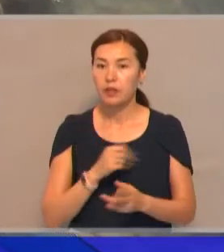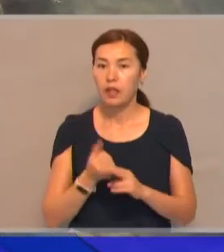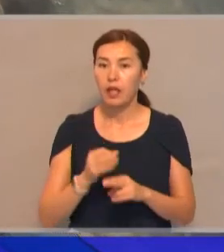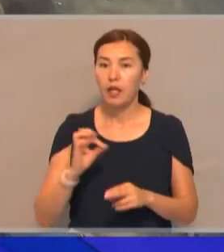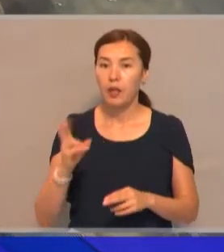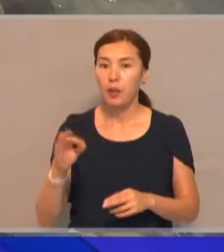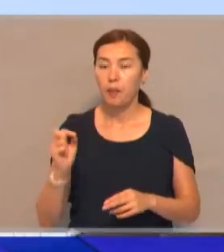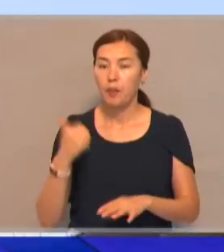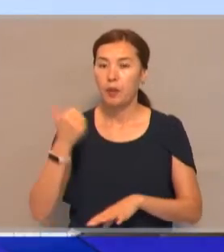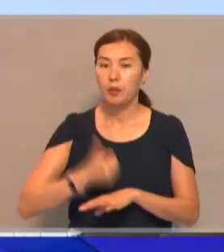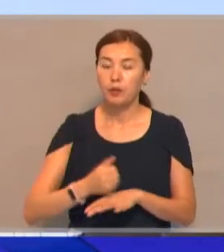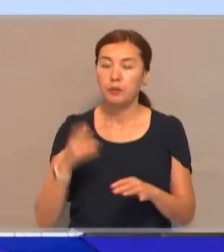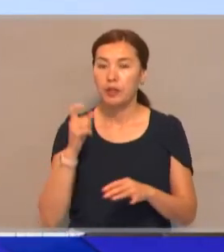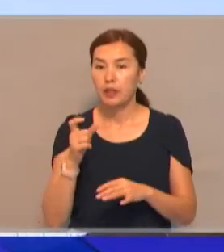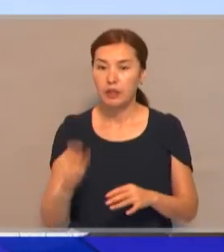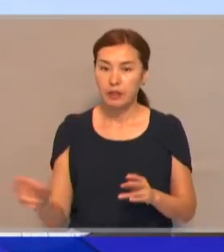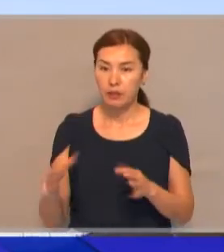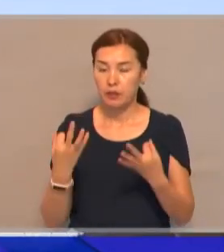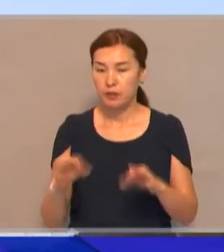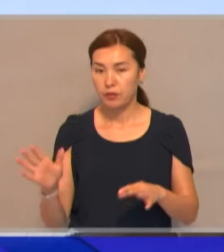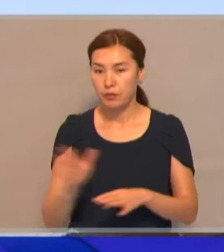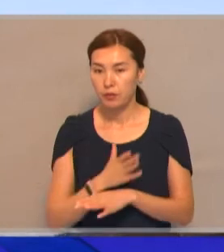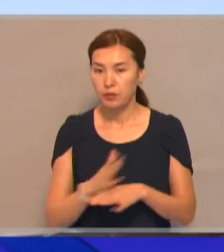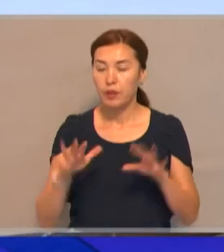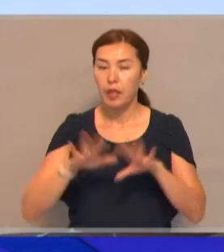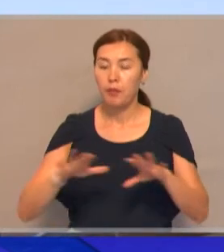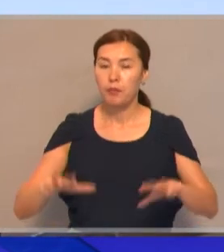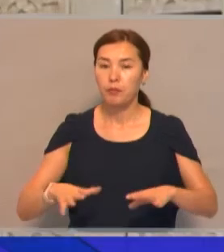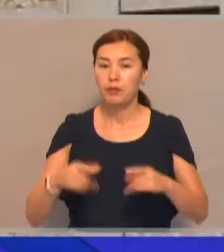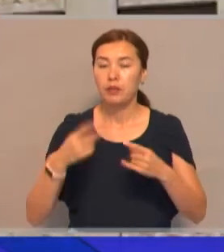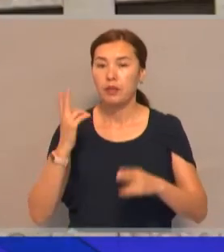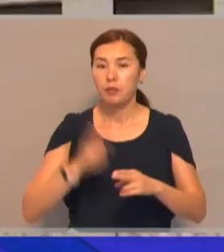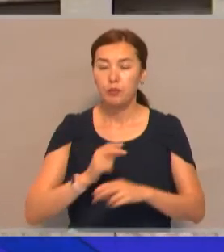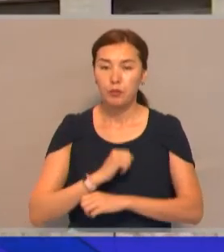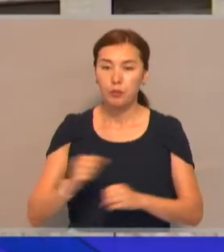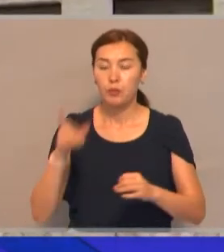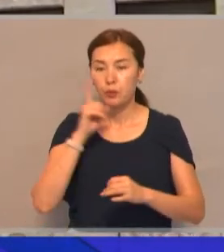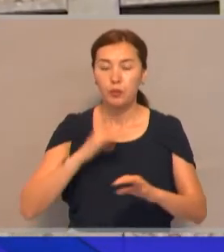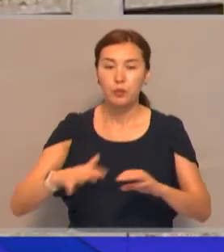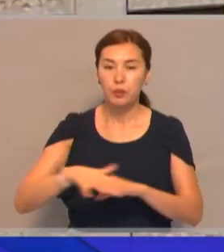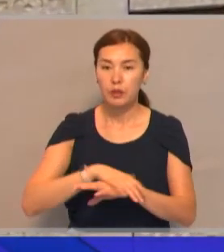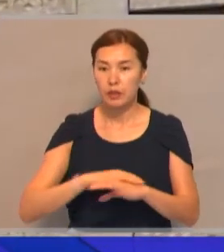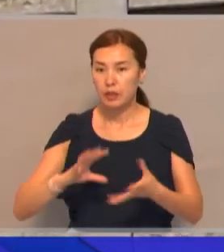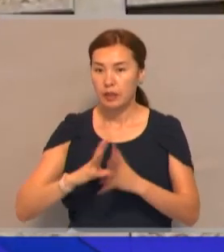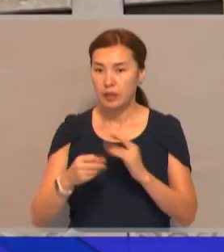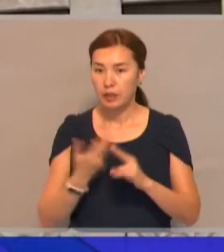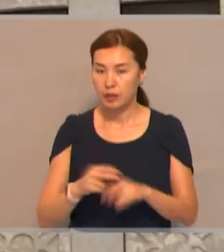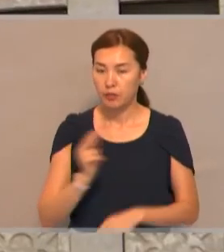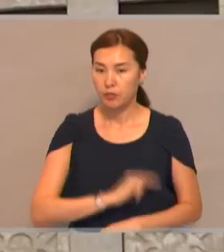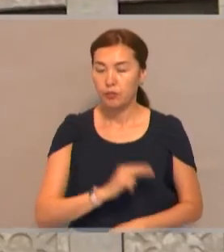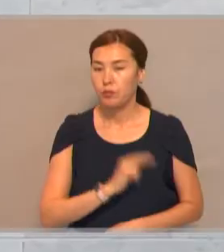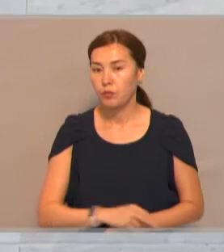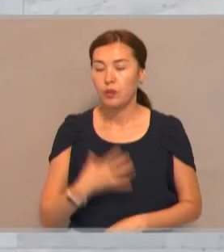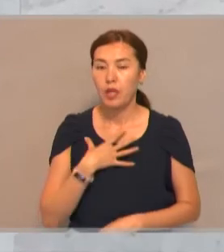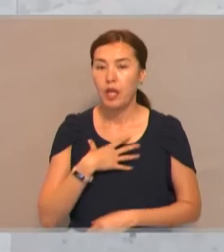Рашид Абатұлы бөлім басшысына тұрғындардың емін-еркін жүруі және балалардың кедергісіз ойнап қолайлы орта қалыптастыру үшін аталған